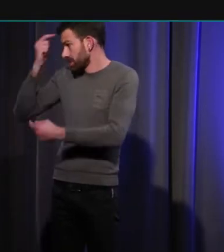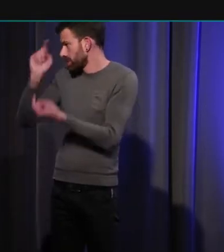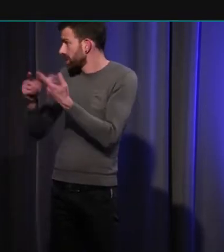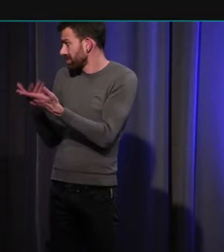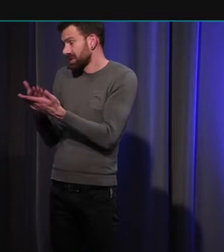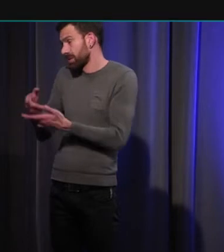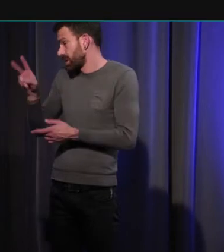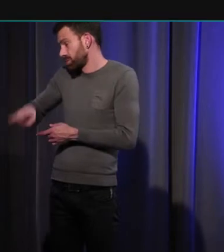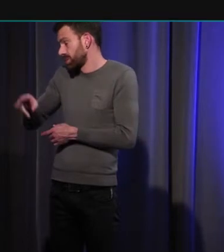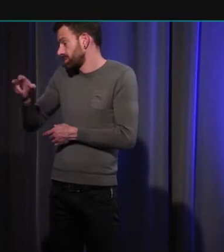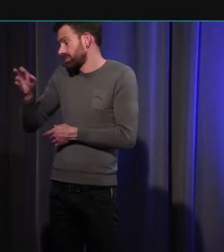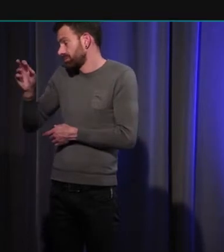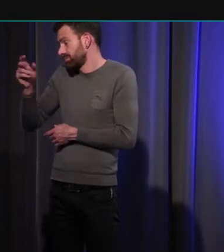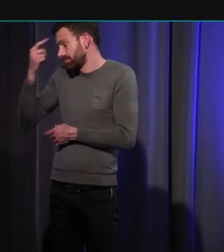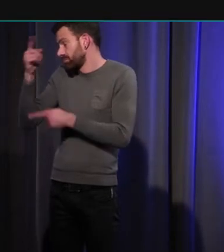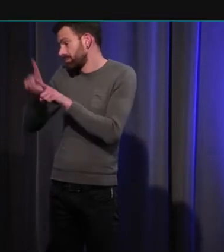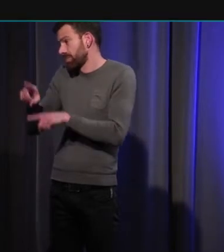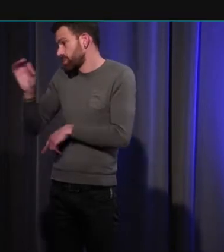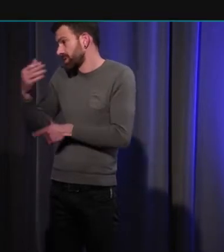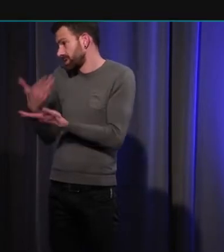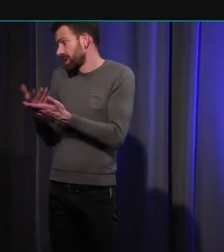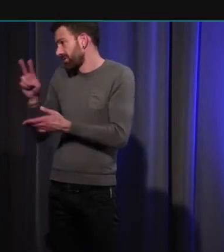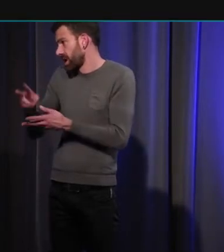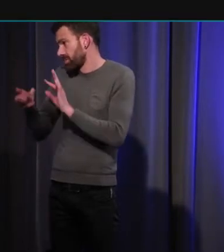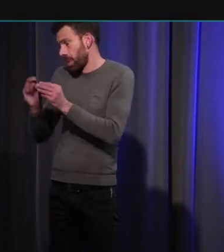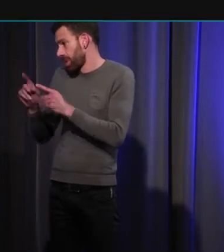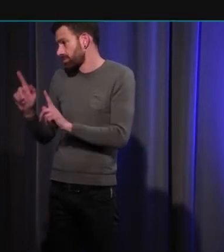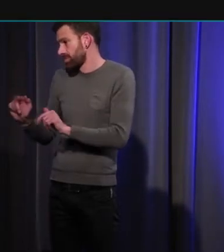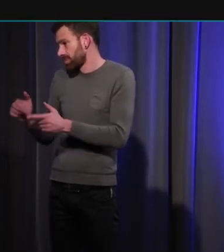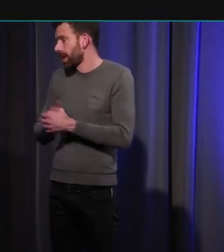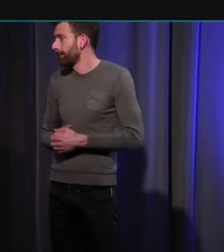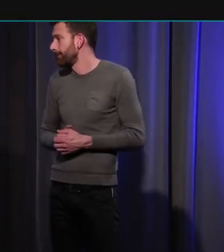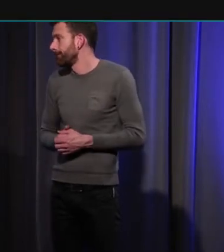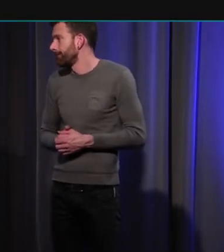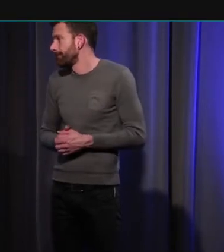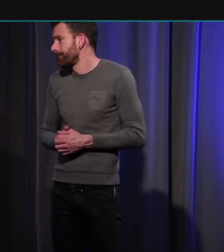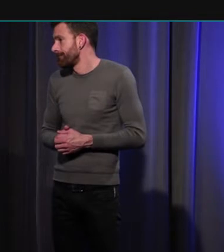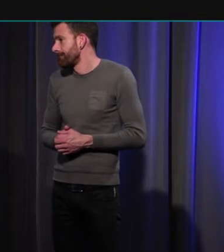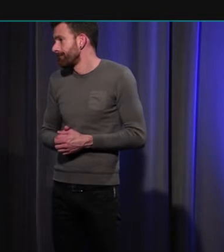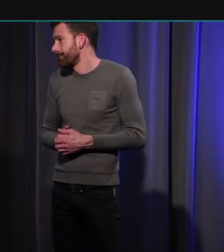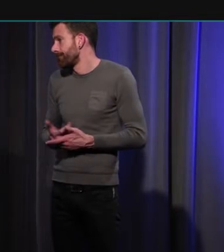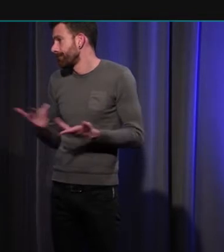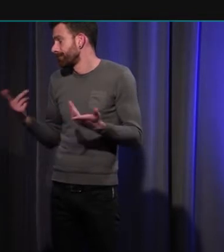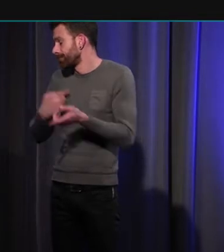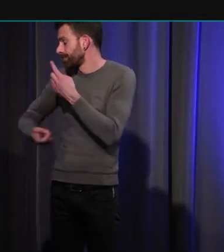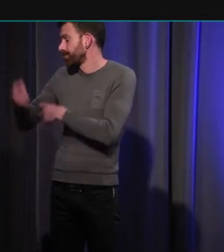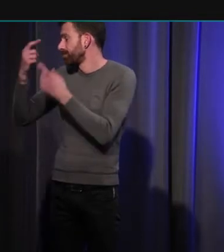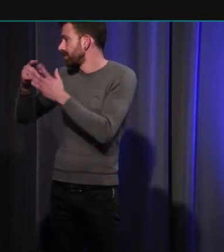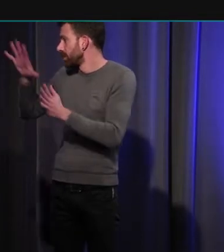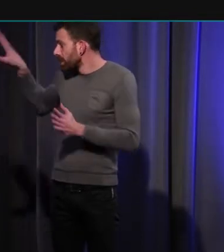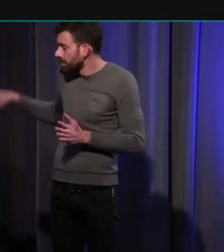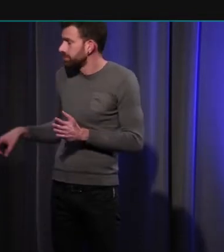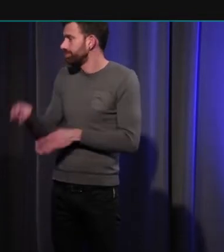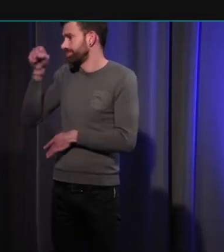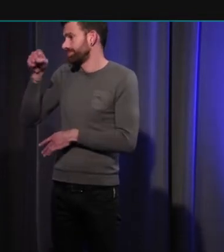assez d'accord avec vous ici c'est un vrai problème c'est sûr qui est là la réutilisation de l'histoire avec une